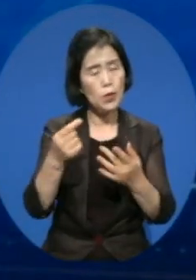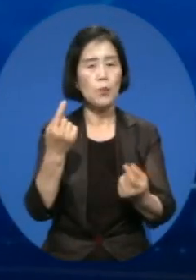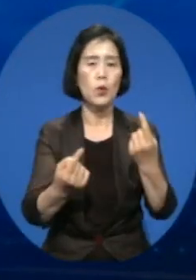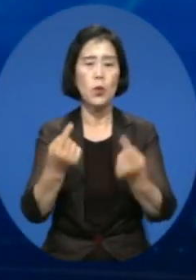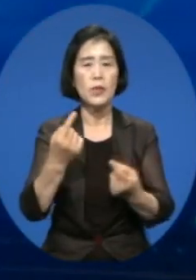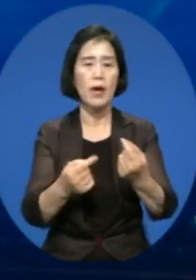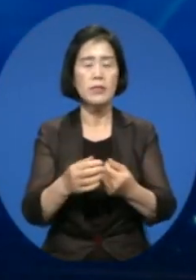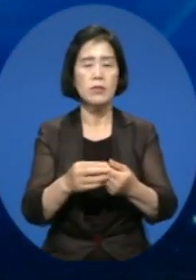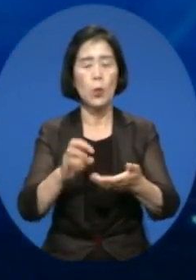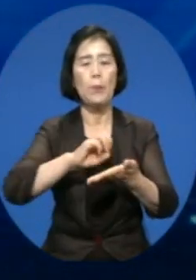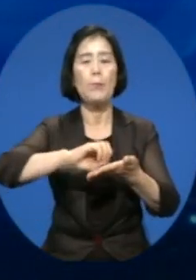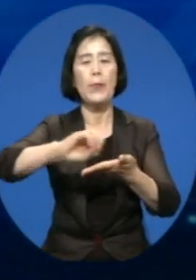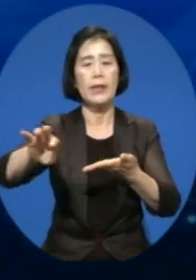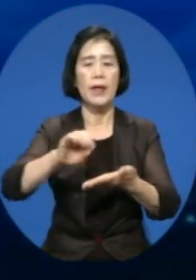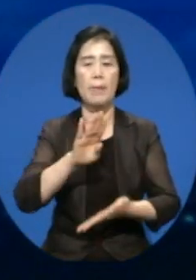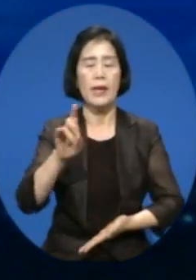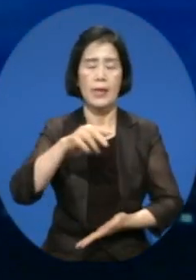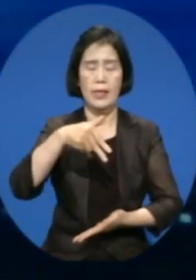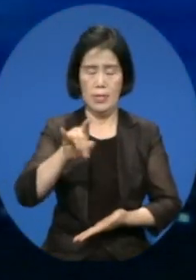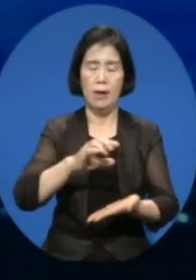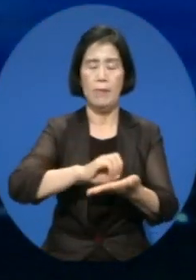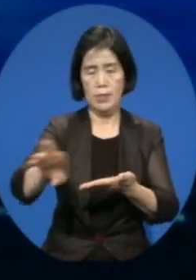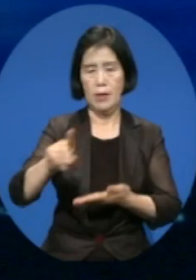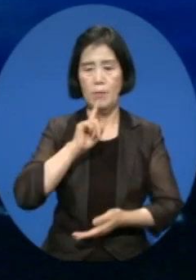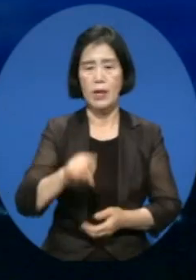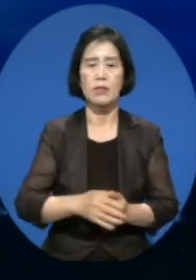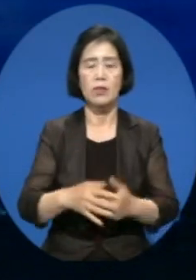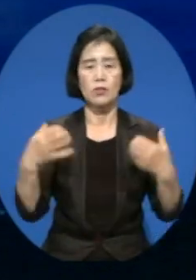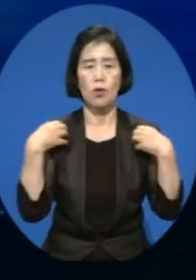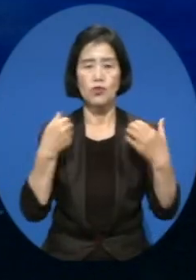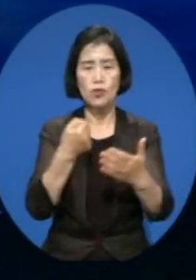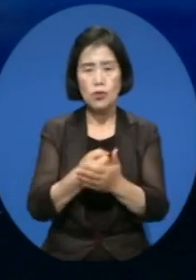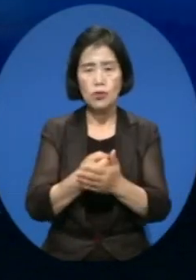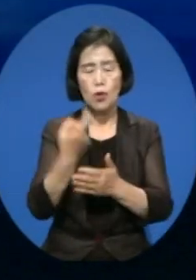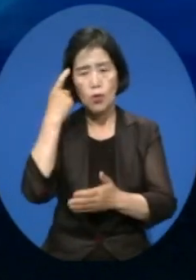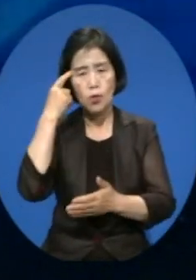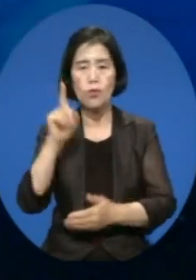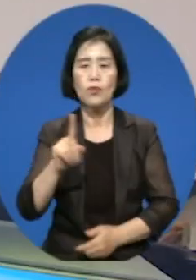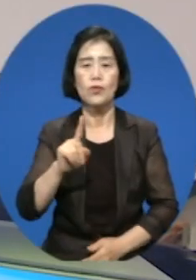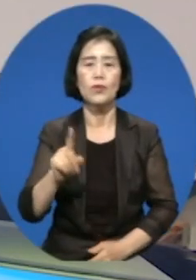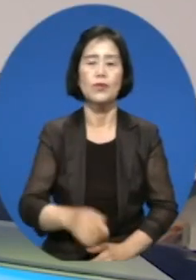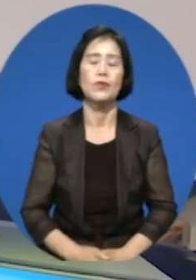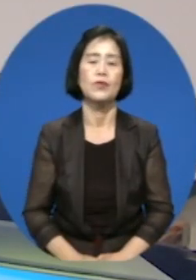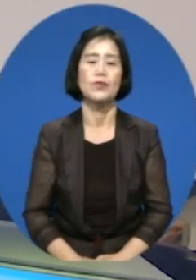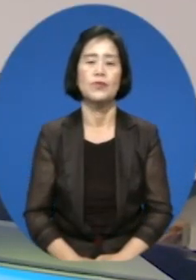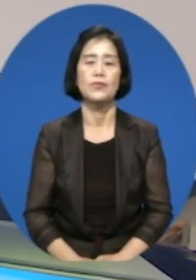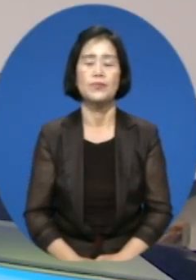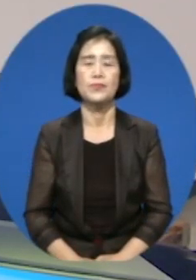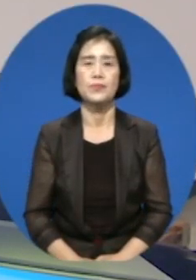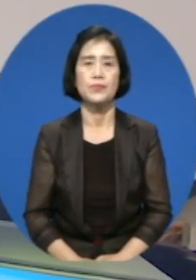어떻게 보면은 배제를 한 거다. 또 이런 해석도 나옵니다. 이렇듯 정부의 결정은 고문님 어떻게 보십니까?